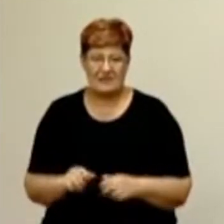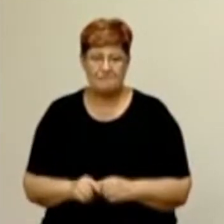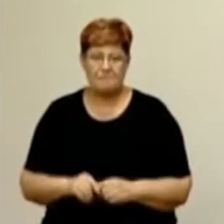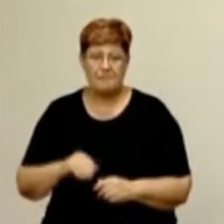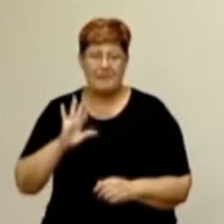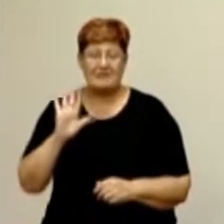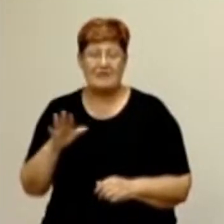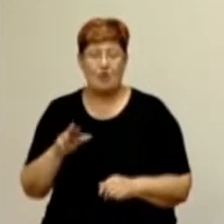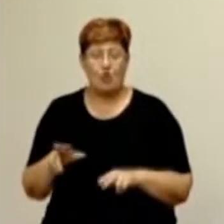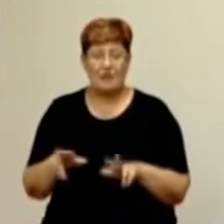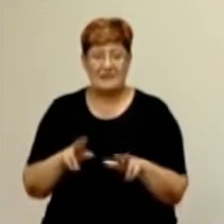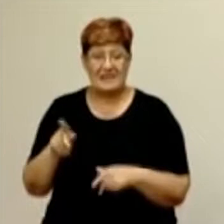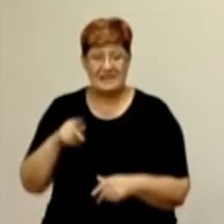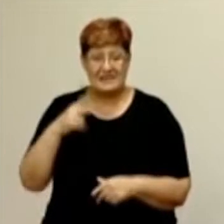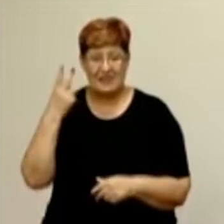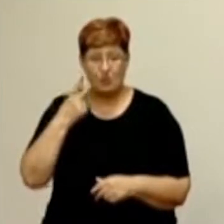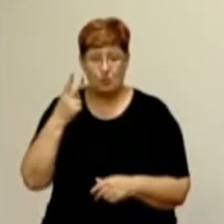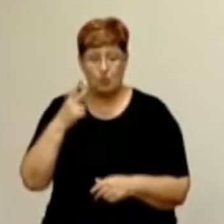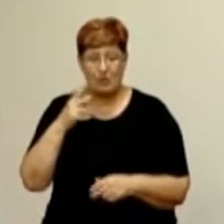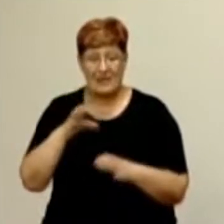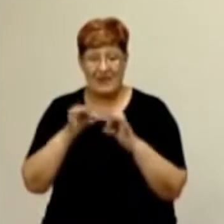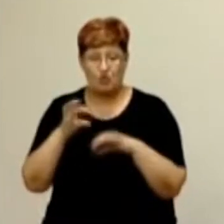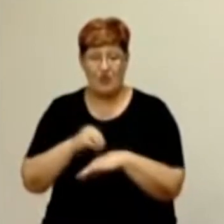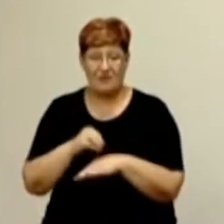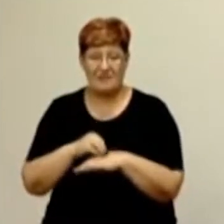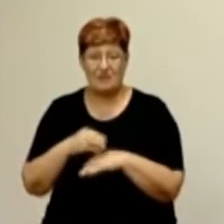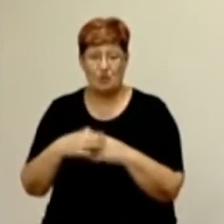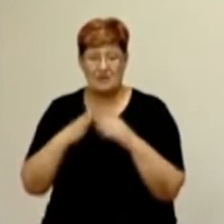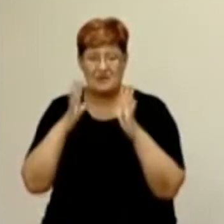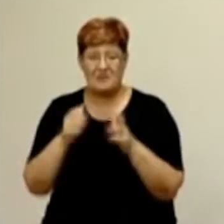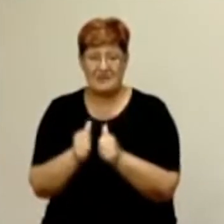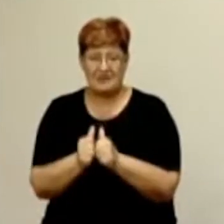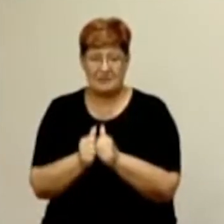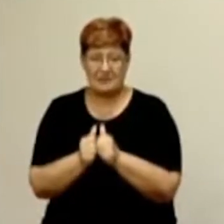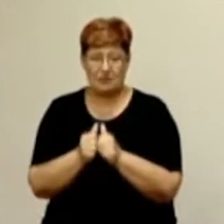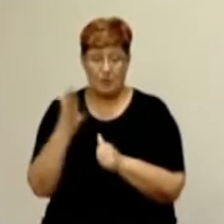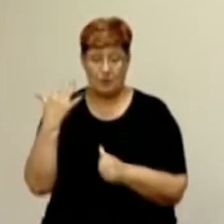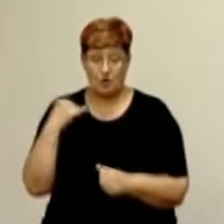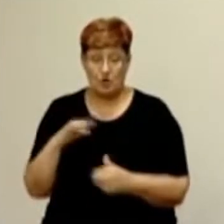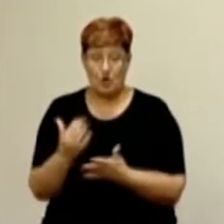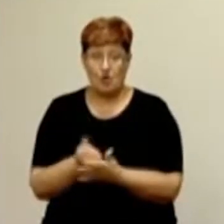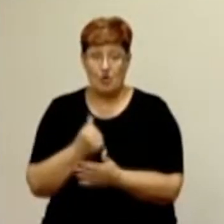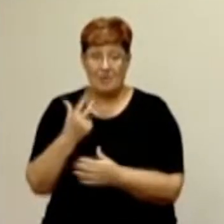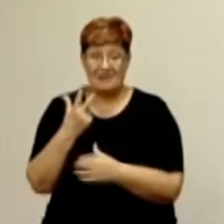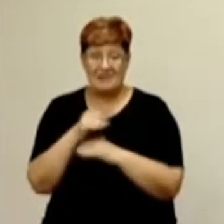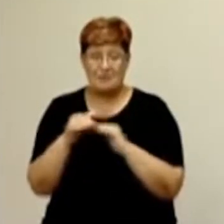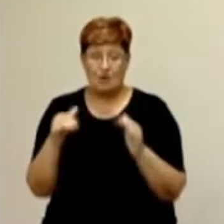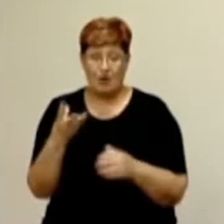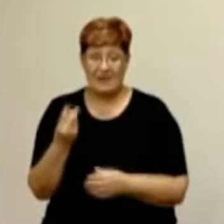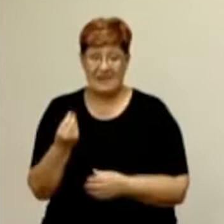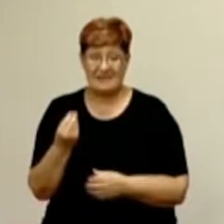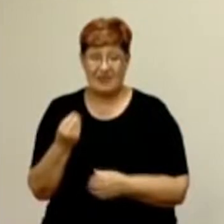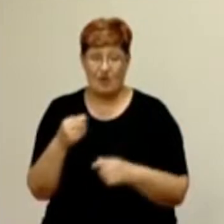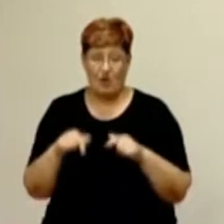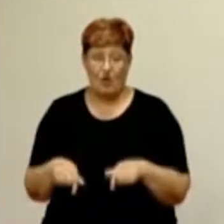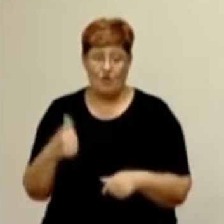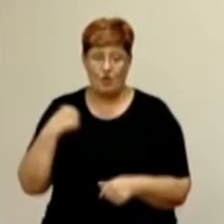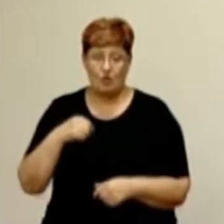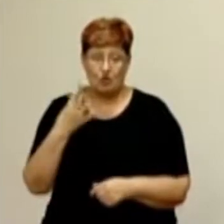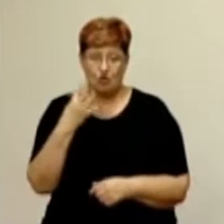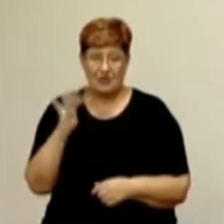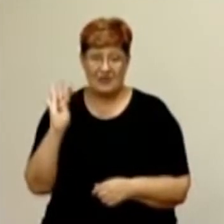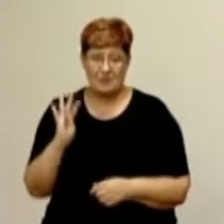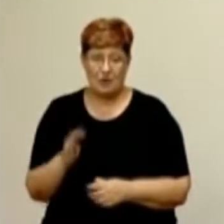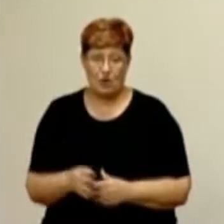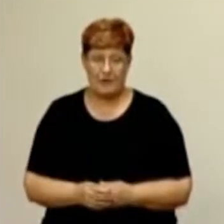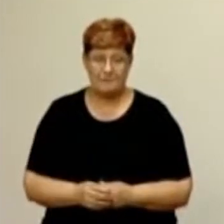pokrajinskog sekretarijata za kulturu i javno informisanje i odnose sa verskim zajednicama prošle godine dobio 3 miliona dinara, a ove godine 4 miliona